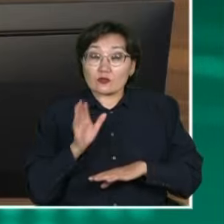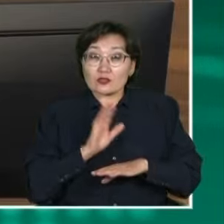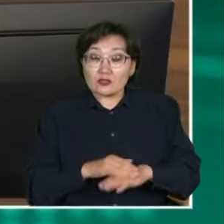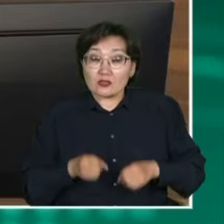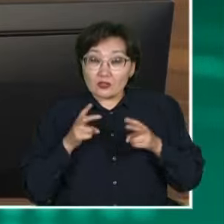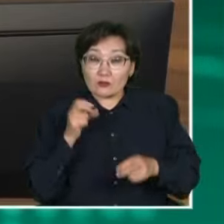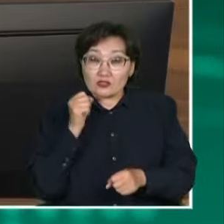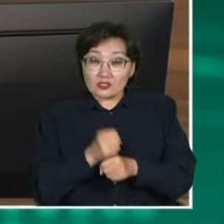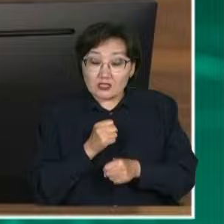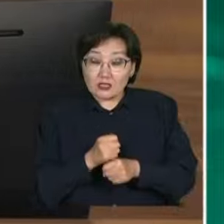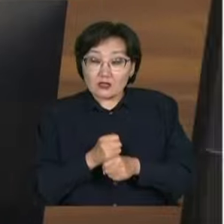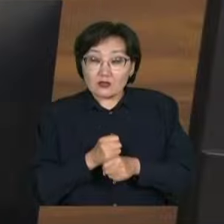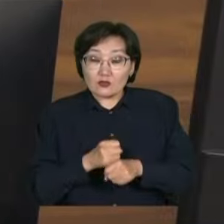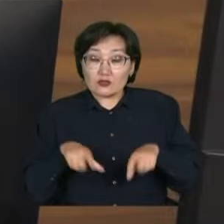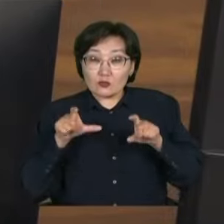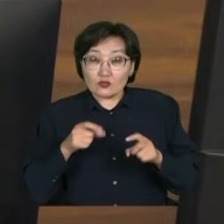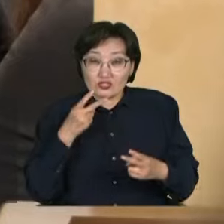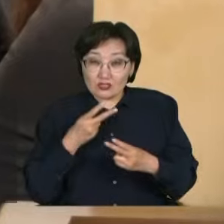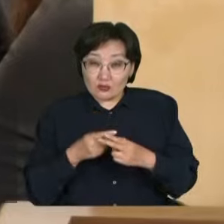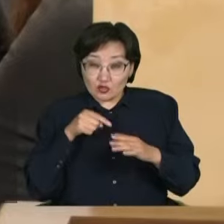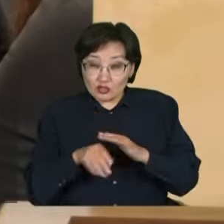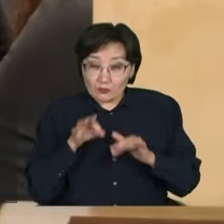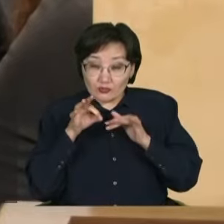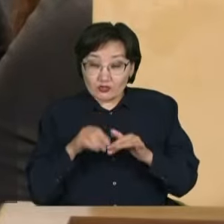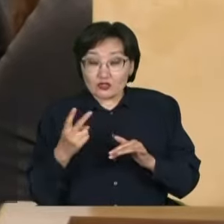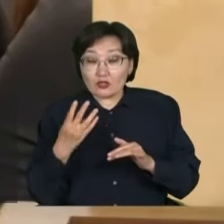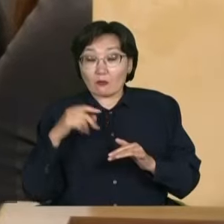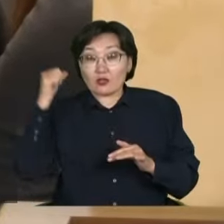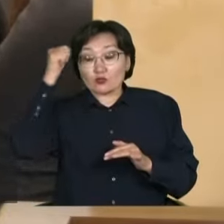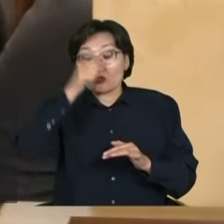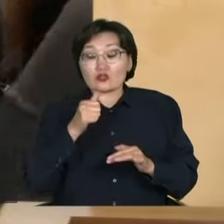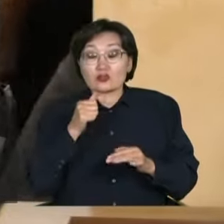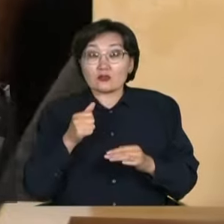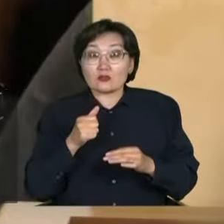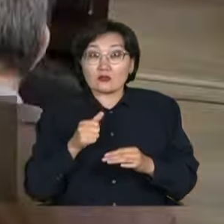адамдар қамалған колонияда өтейді. Оған 24 жыл берілді.